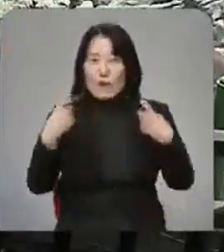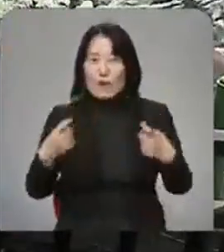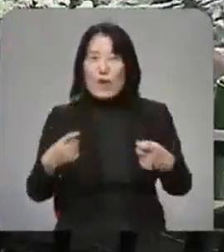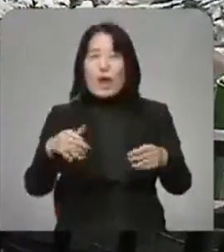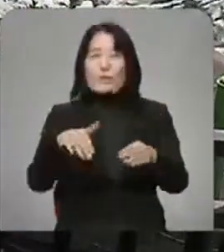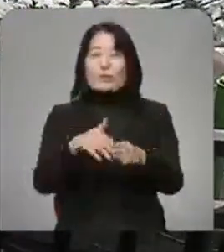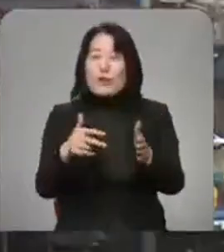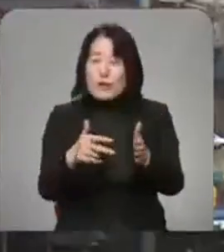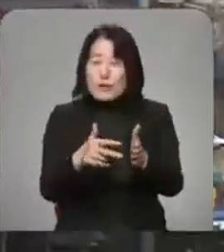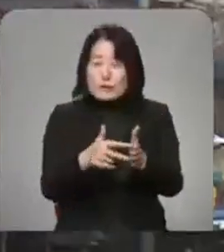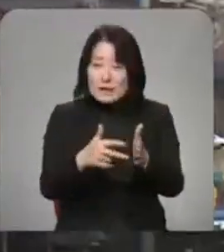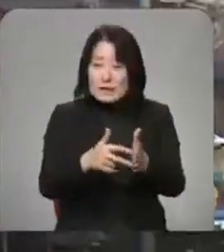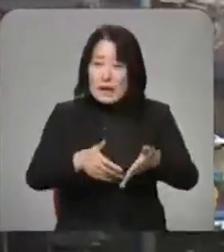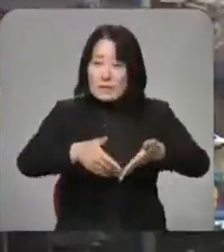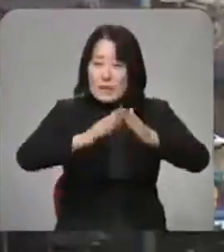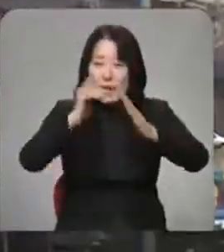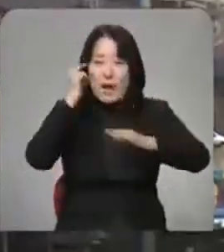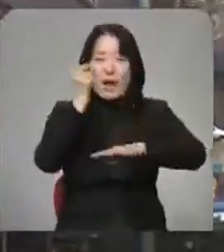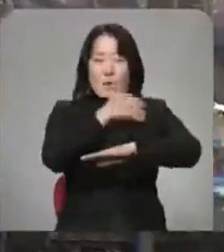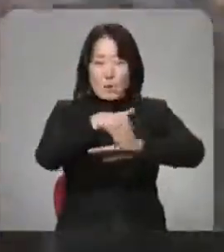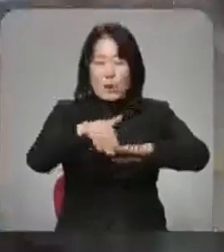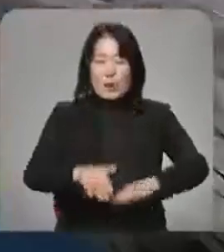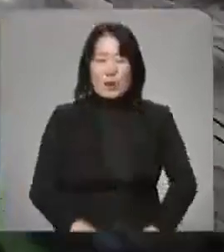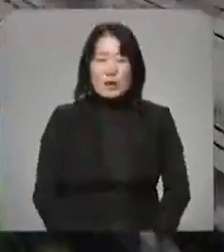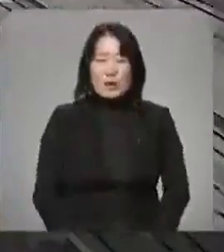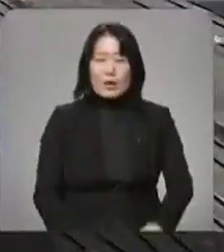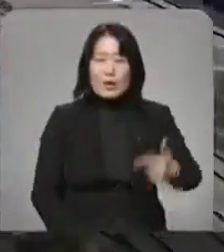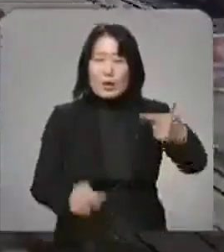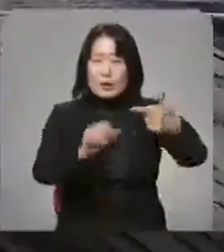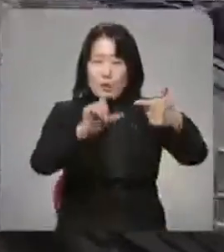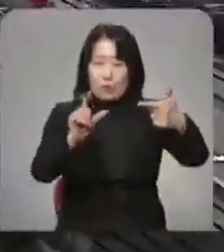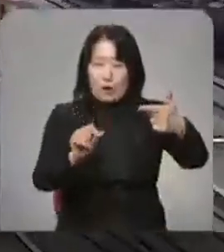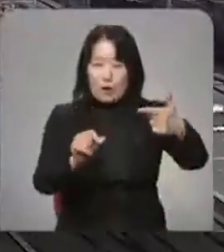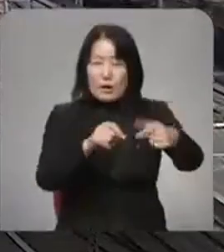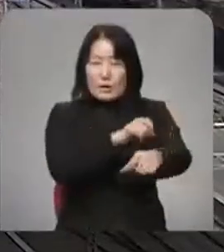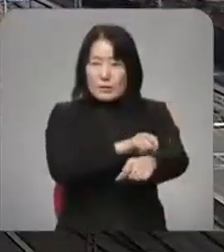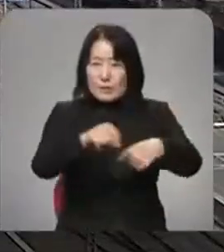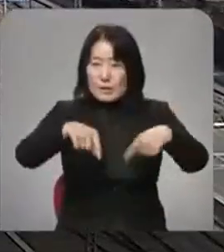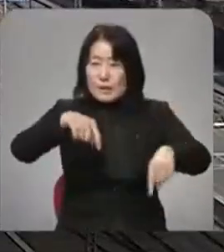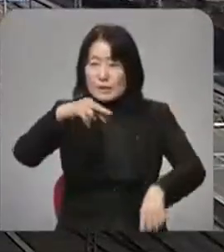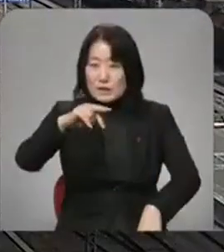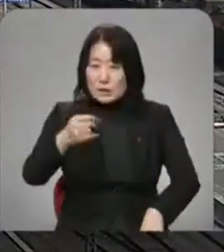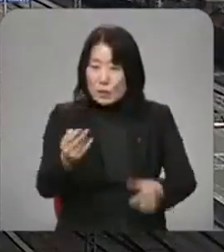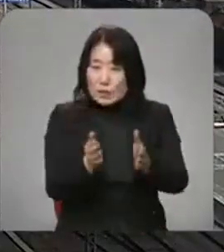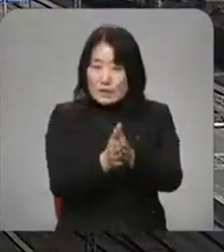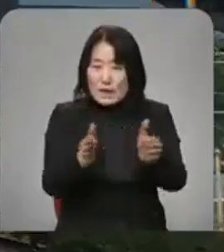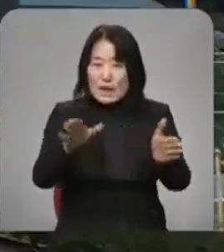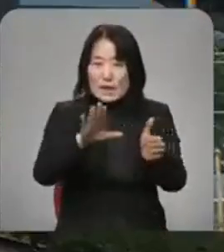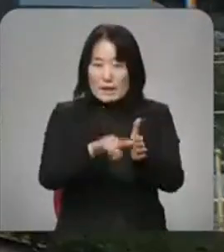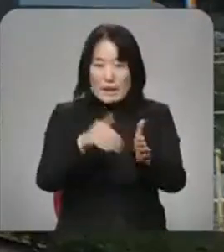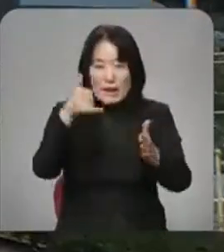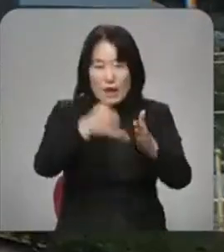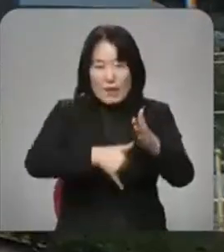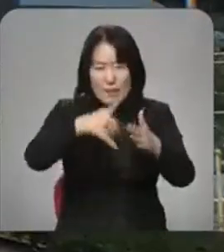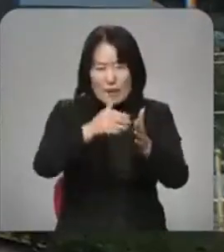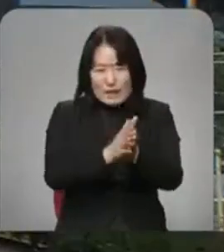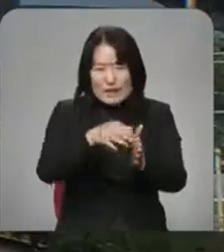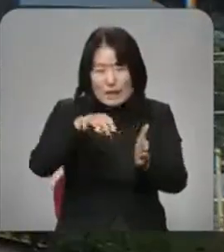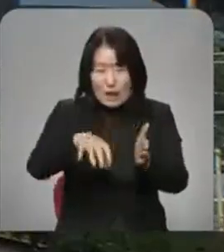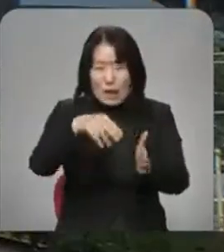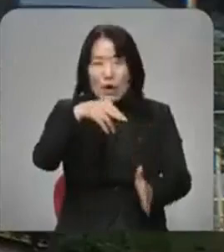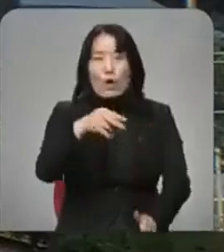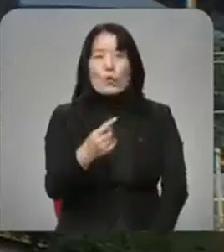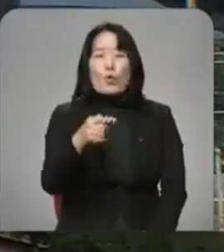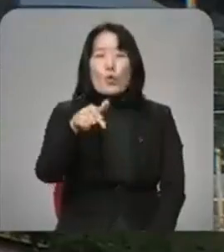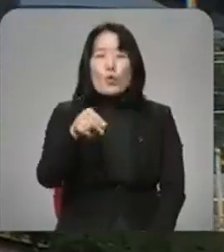설립도 적극 추진됩니다. 특히 오는 6월 강원특별자치도 출범을 앞두고 폐광 지역인 도계 지역